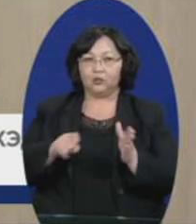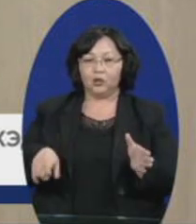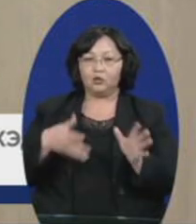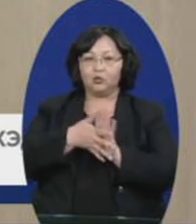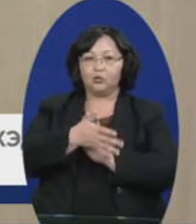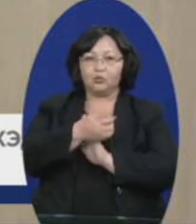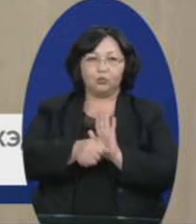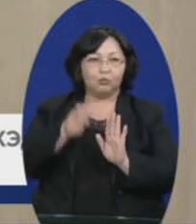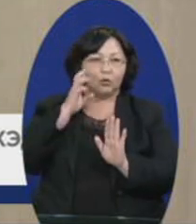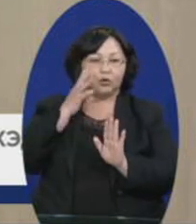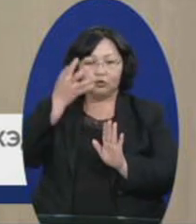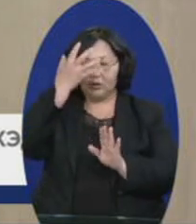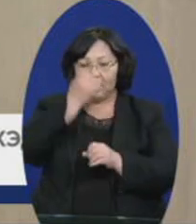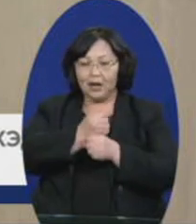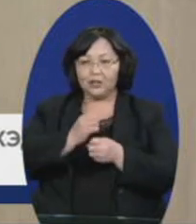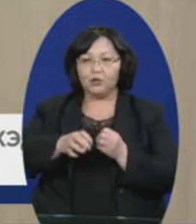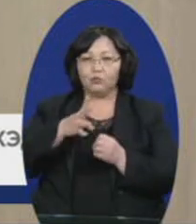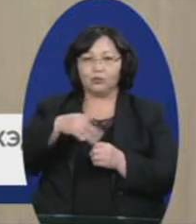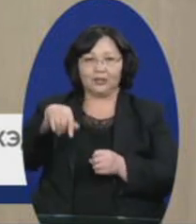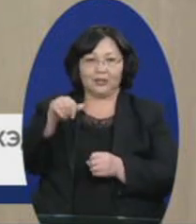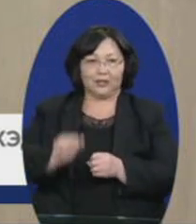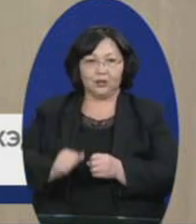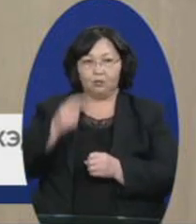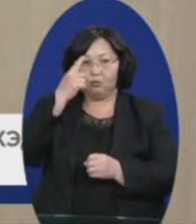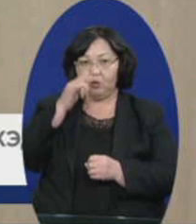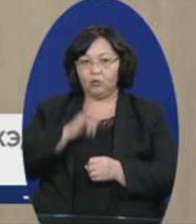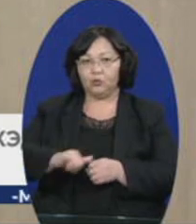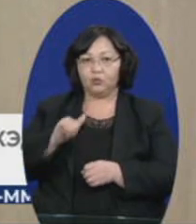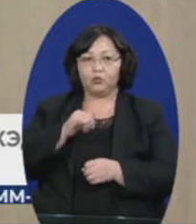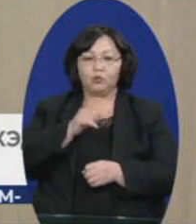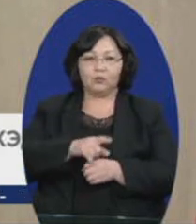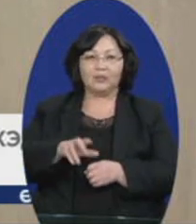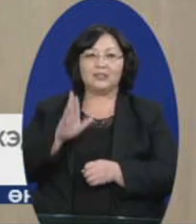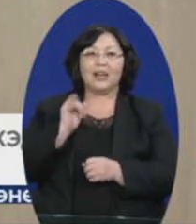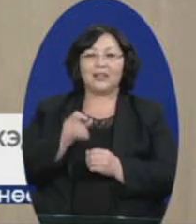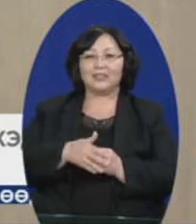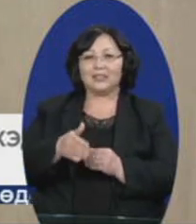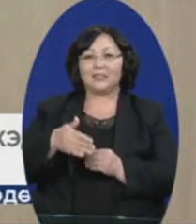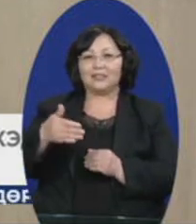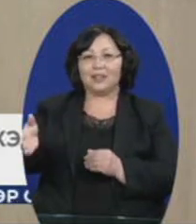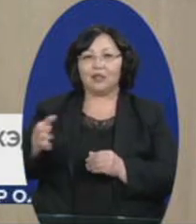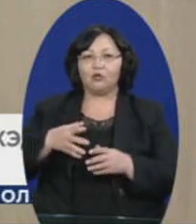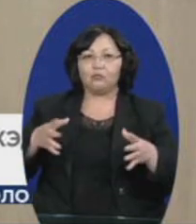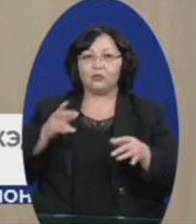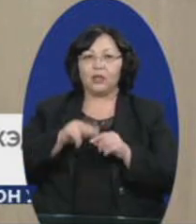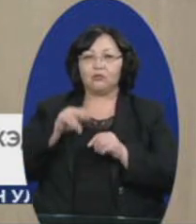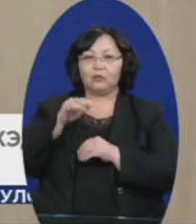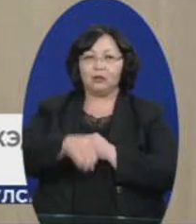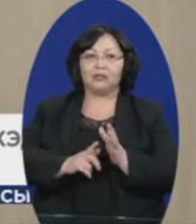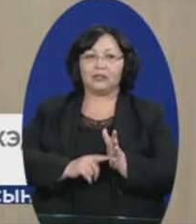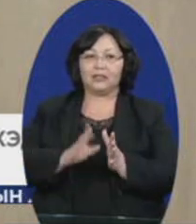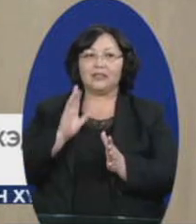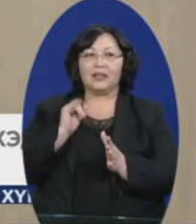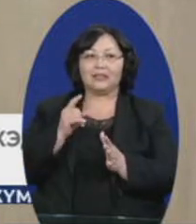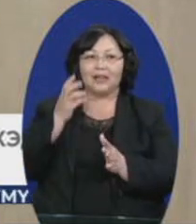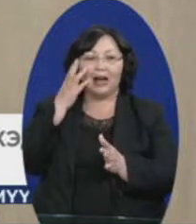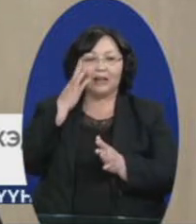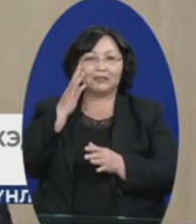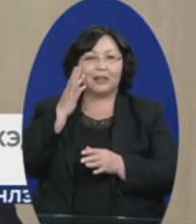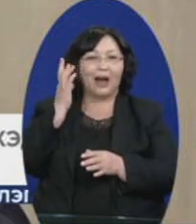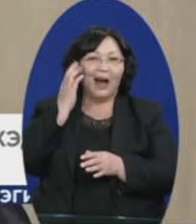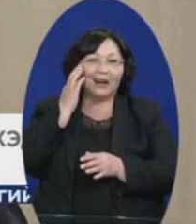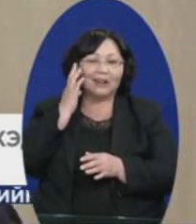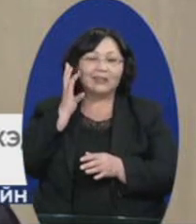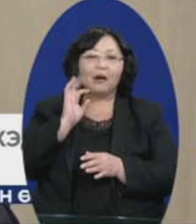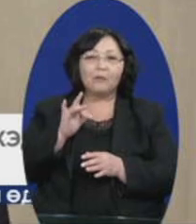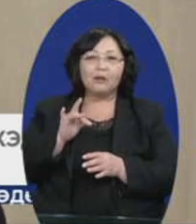албаны цалин Монгол улсад цаашаа яаж одоо энэ том сорилтыг давах вэ гэдгийг та нарас нь сонсвол